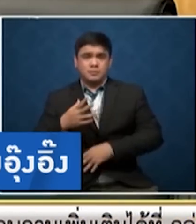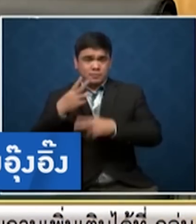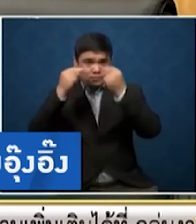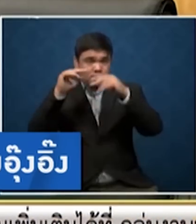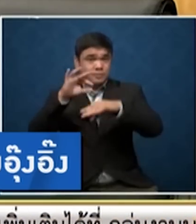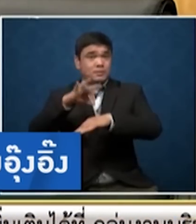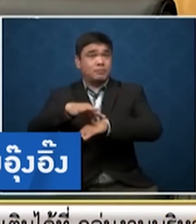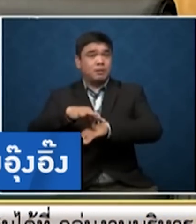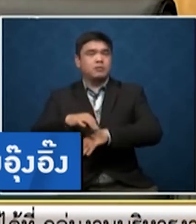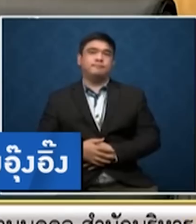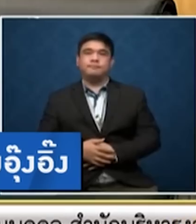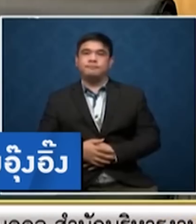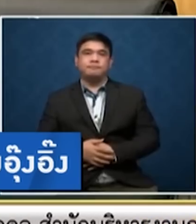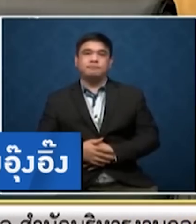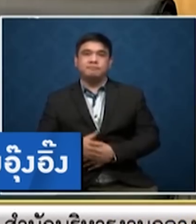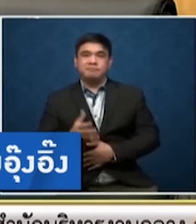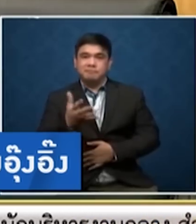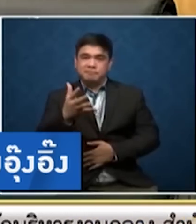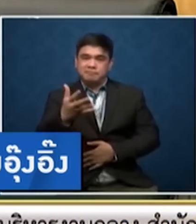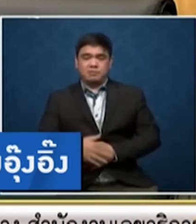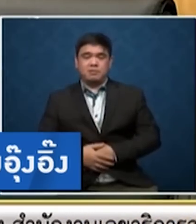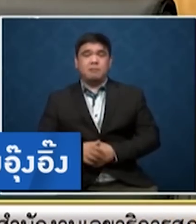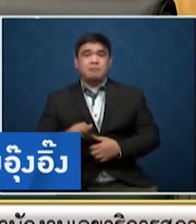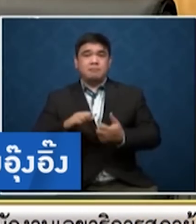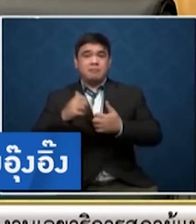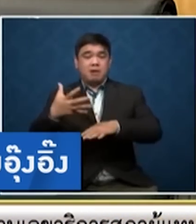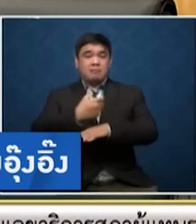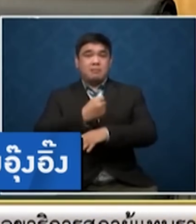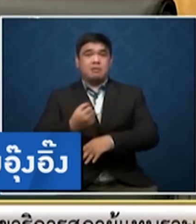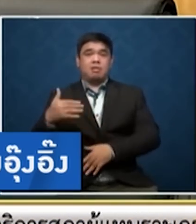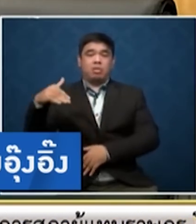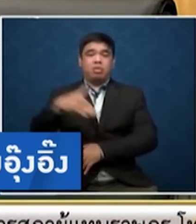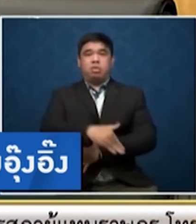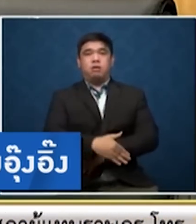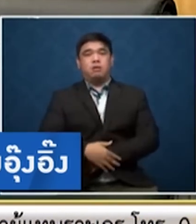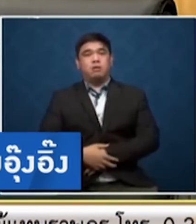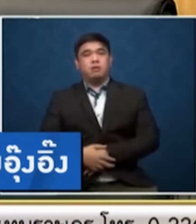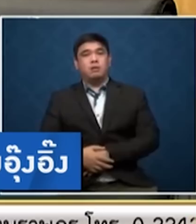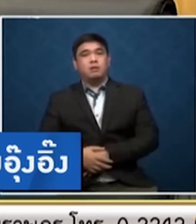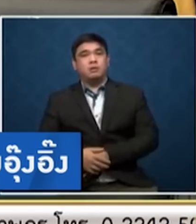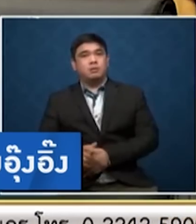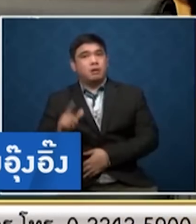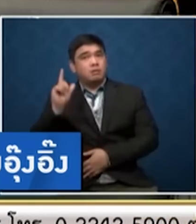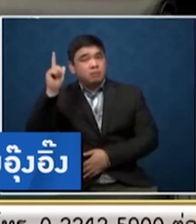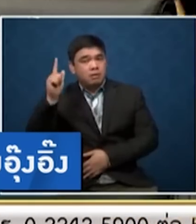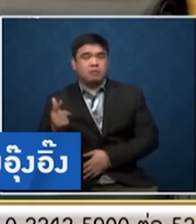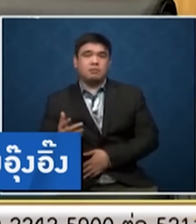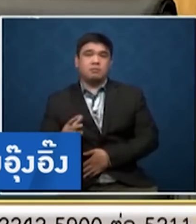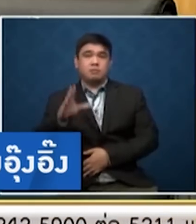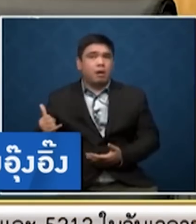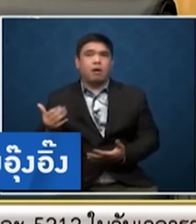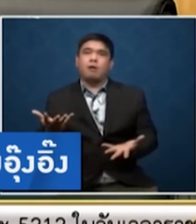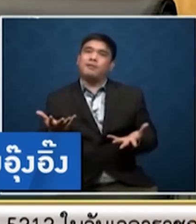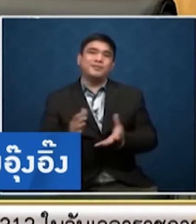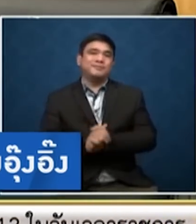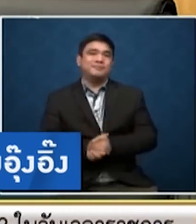นะครับมีสว.ที่ต่อต้านการทำประชามตินะครับ149รายสว.สมชายบอกว่าทำประชามติไปทำ